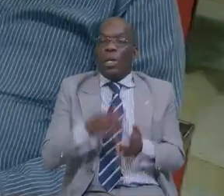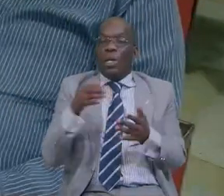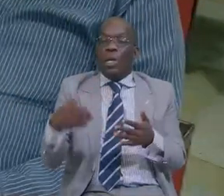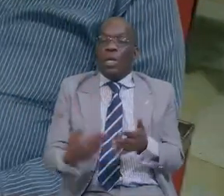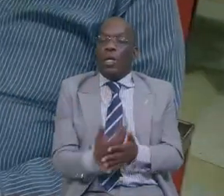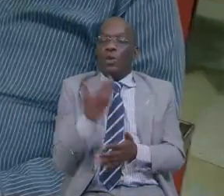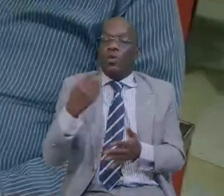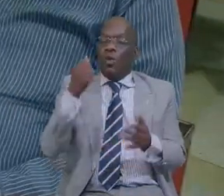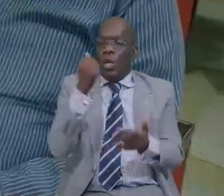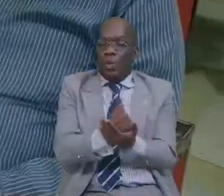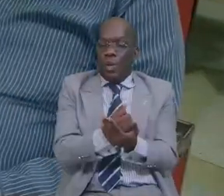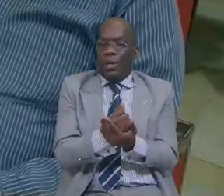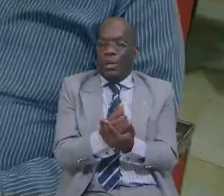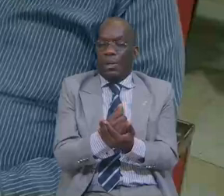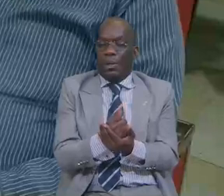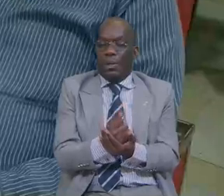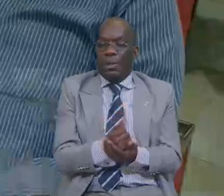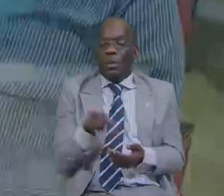un amen du nouveau jour.